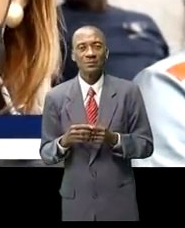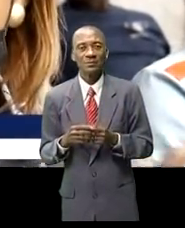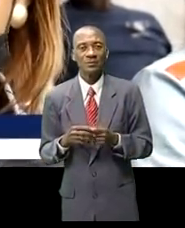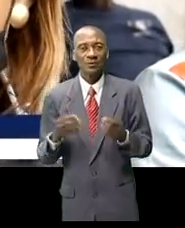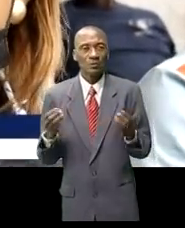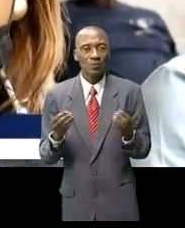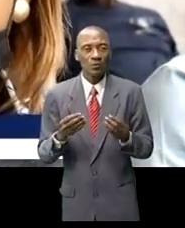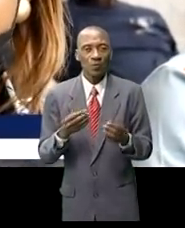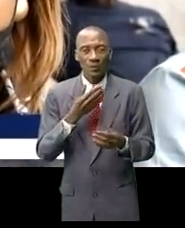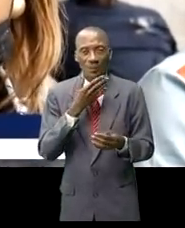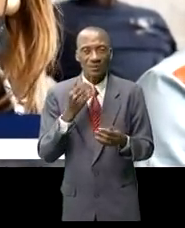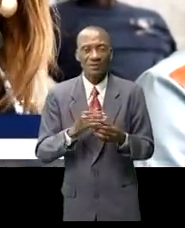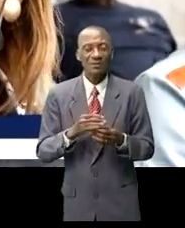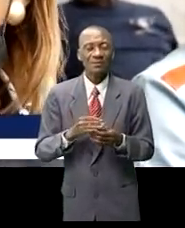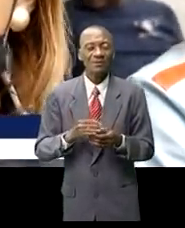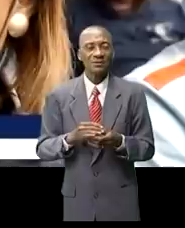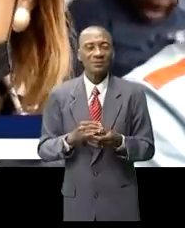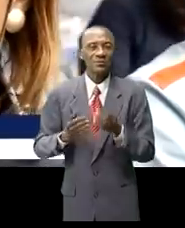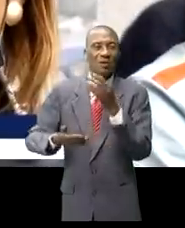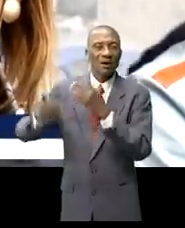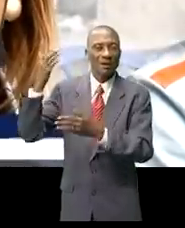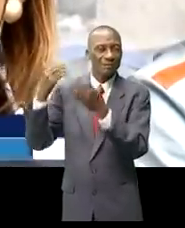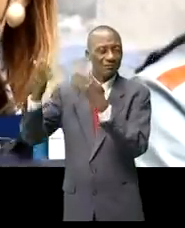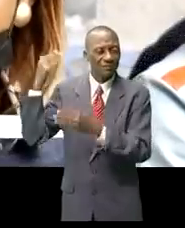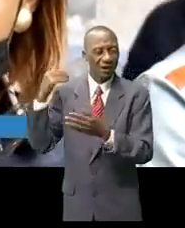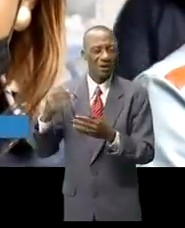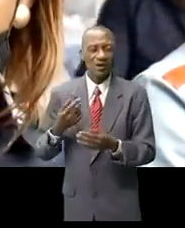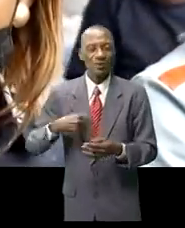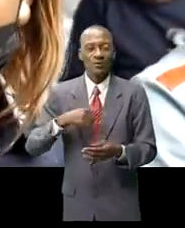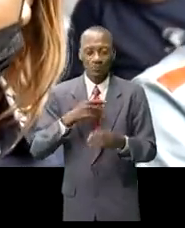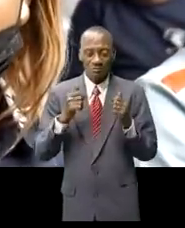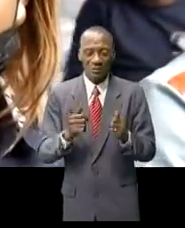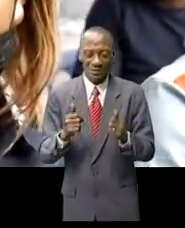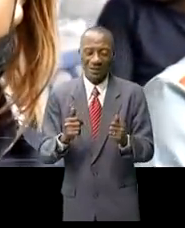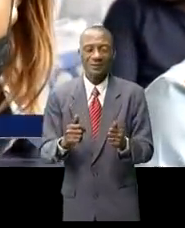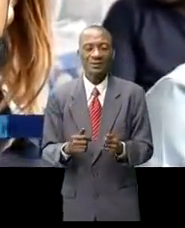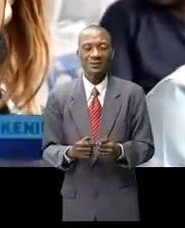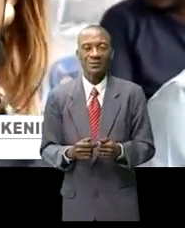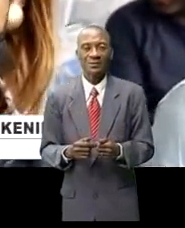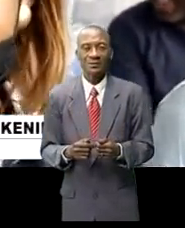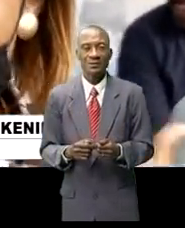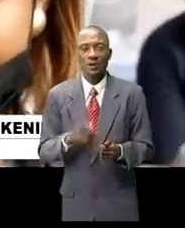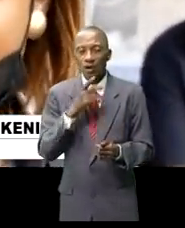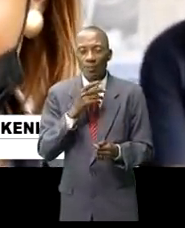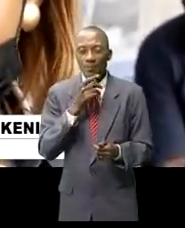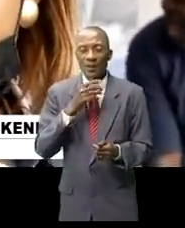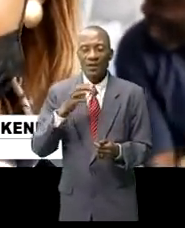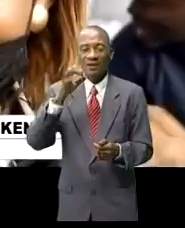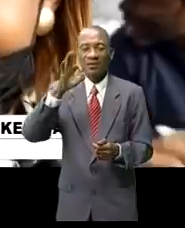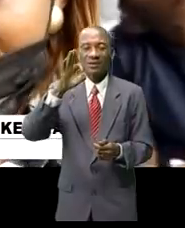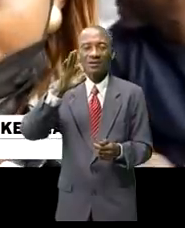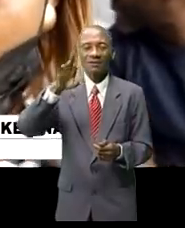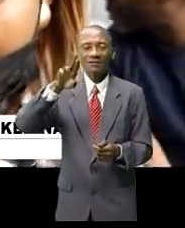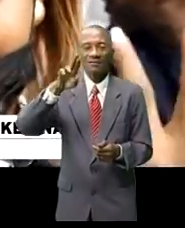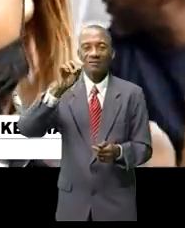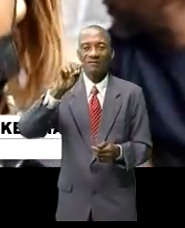comment j'ai manqué à mes parents, à leur éducation, à leur protection. Je pense à tous ces moments que j'ai passés